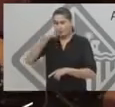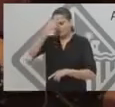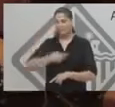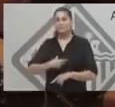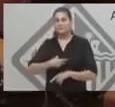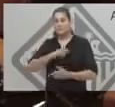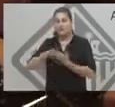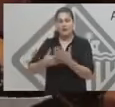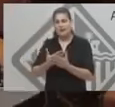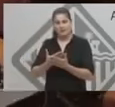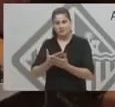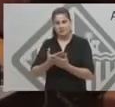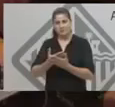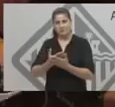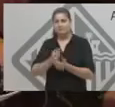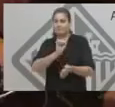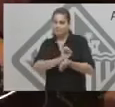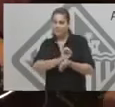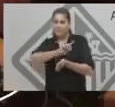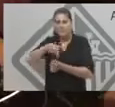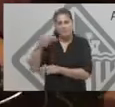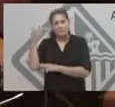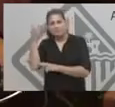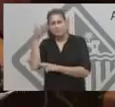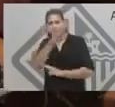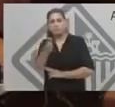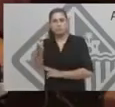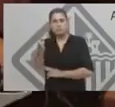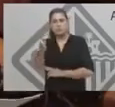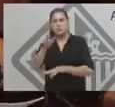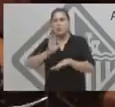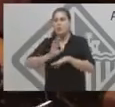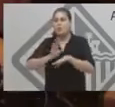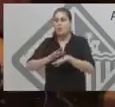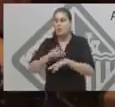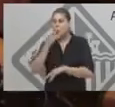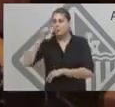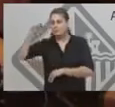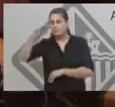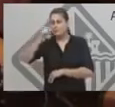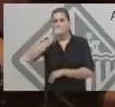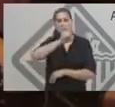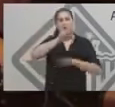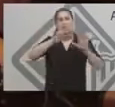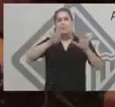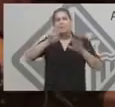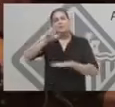seu empresonament i posterior assassinat a mans de les tropes feixistes el 24 de febrer de